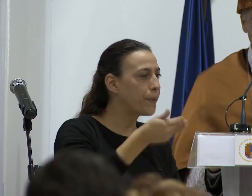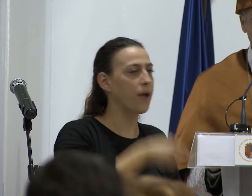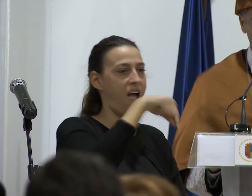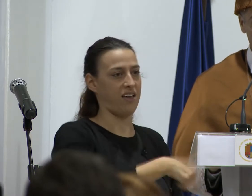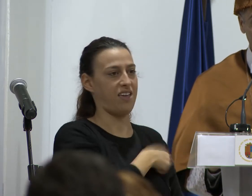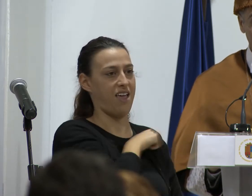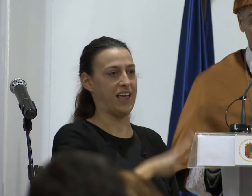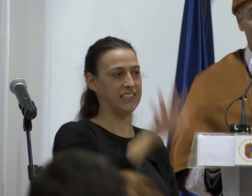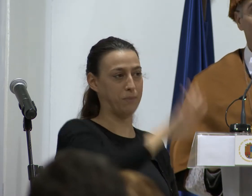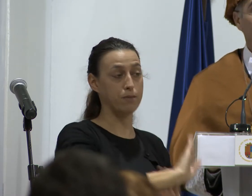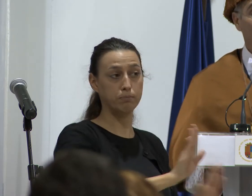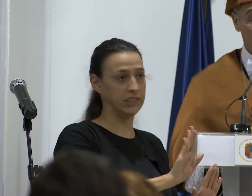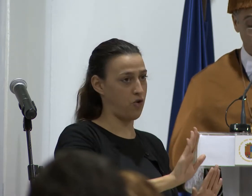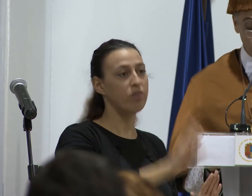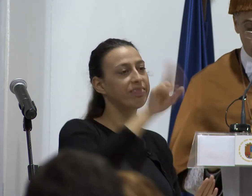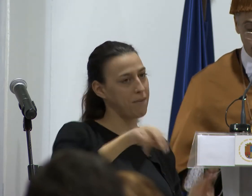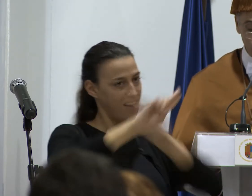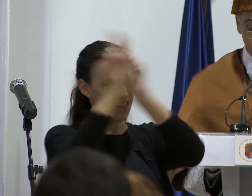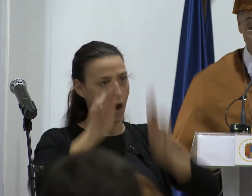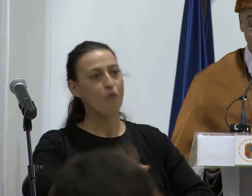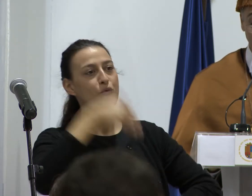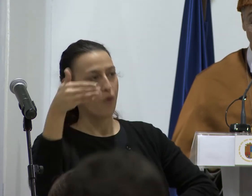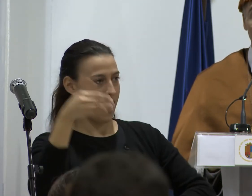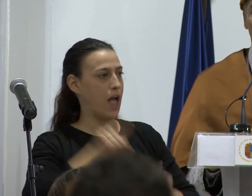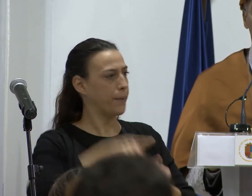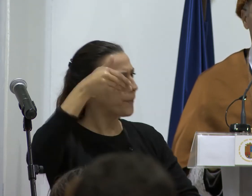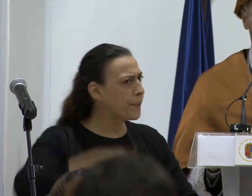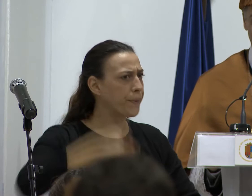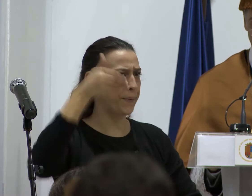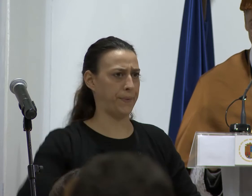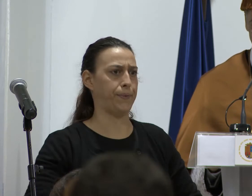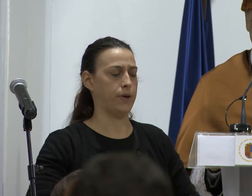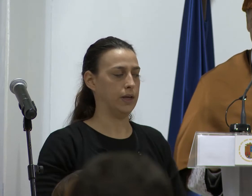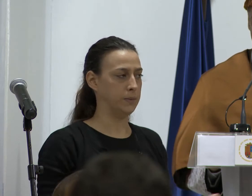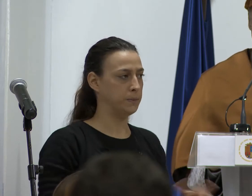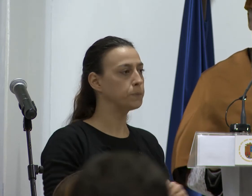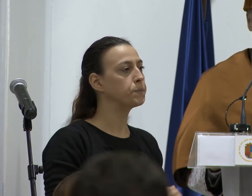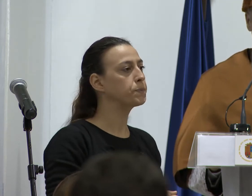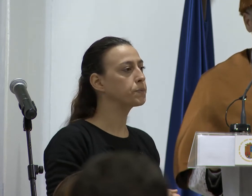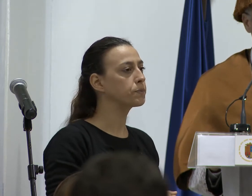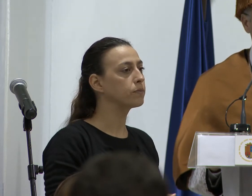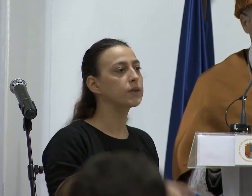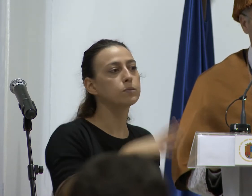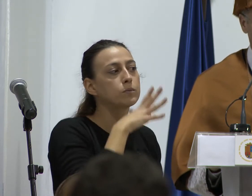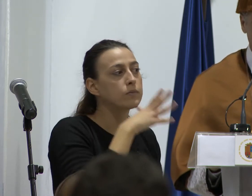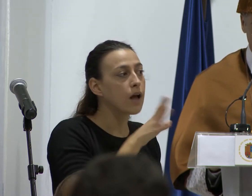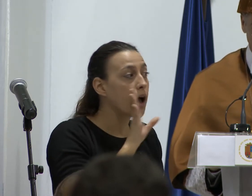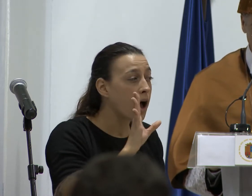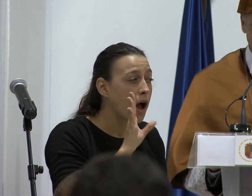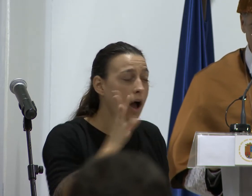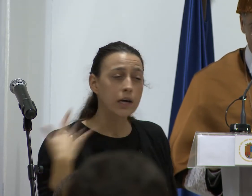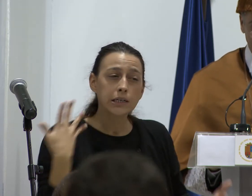com en l'internacional del món de l'art contemporani i de la història universal de l'art. Per tot això,